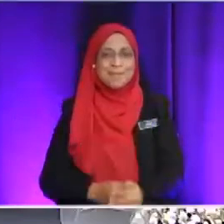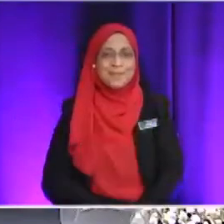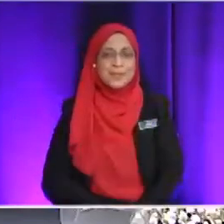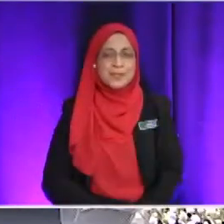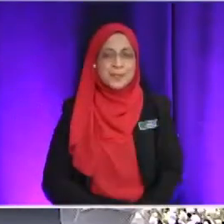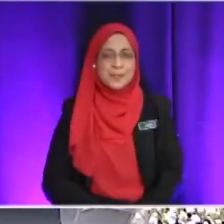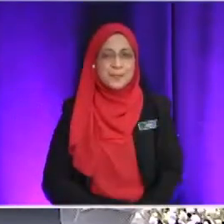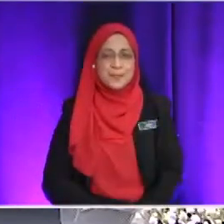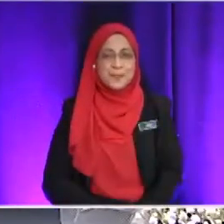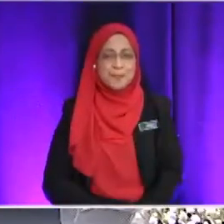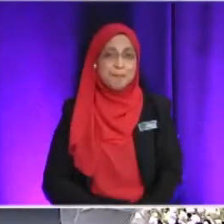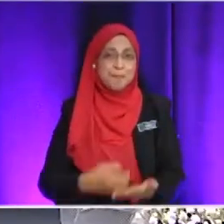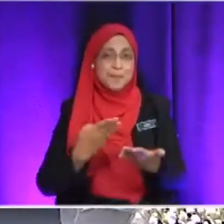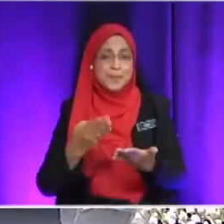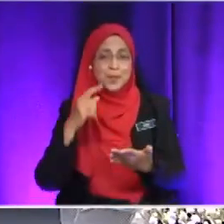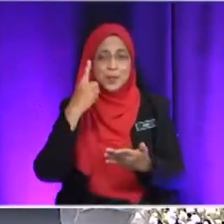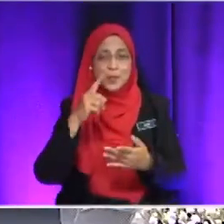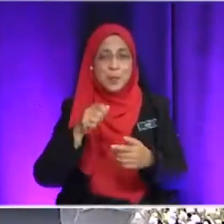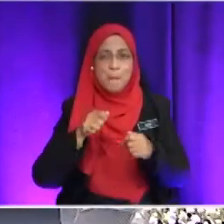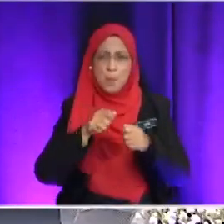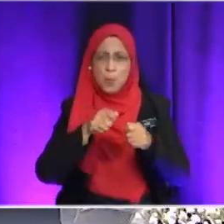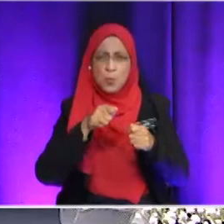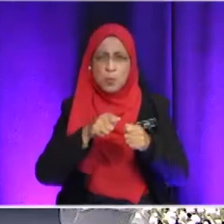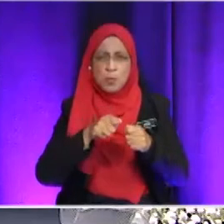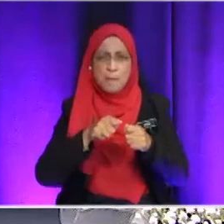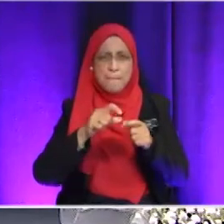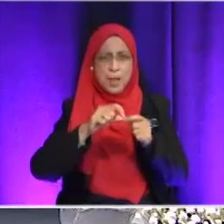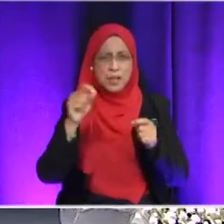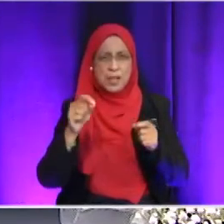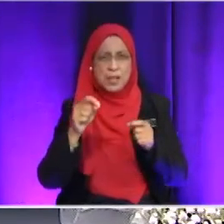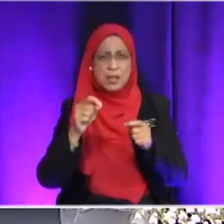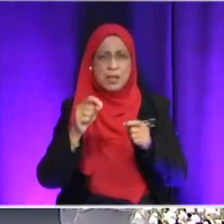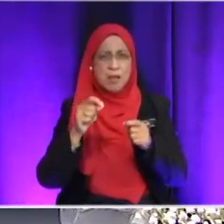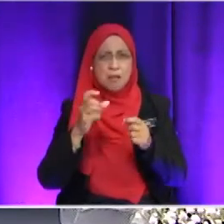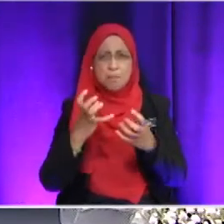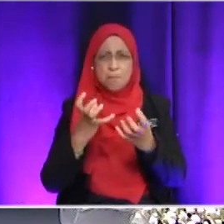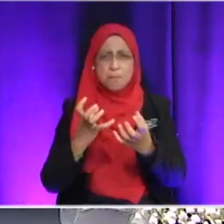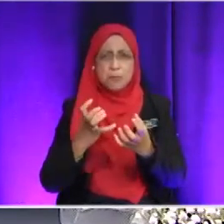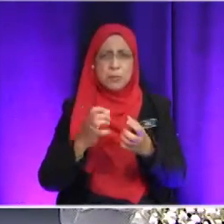digunakan untuk memotong tahan Patang yang lebih kosong